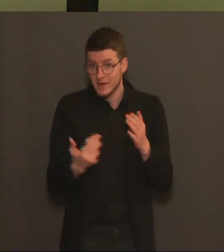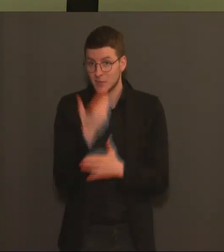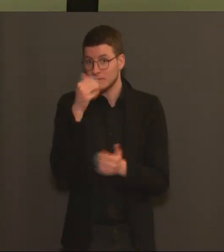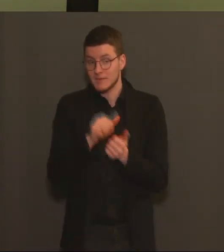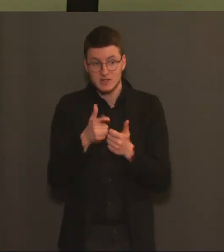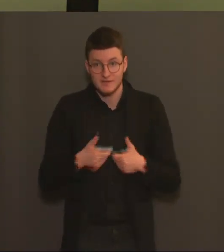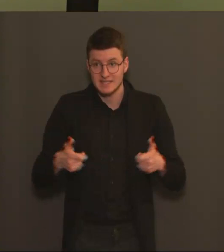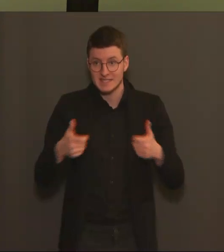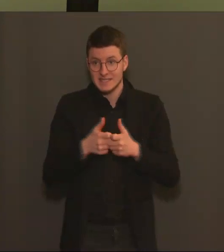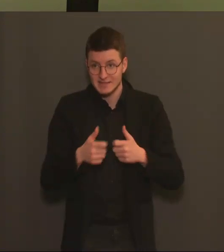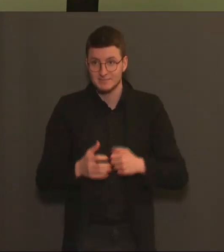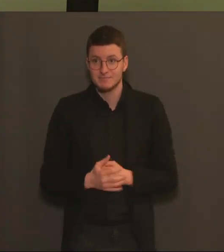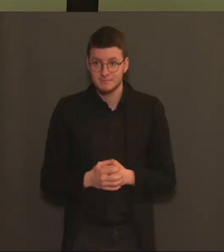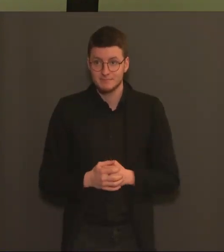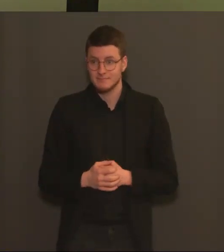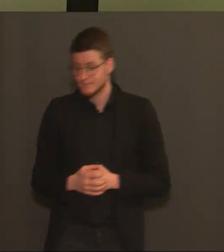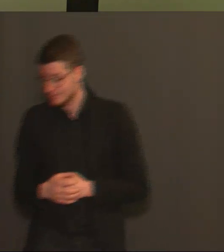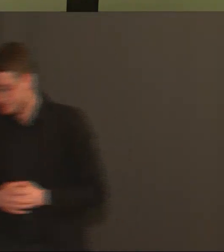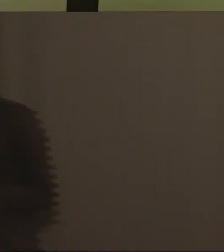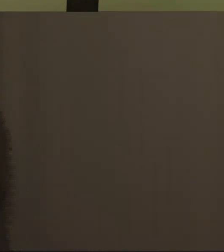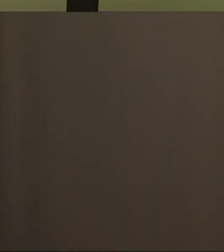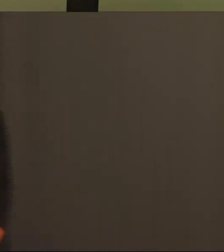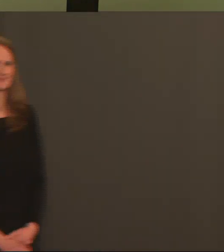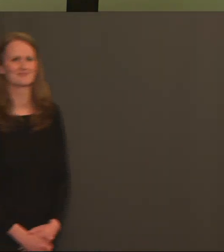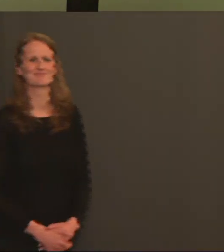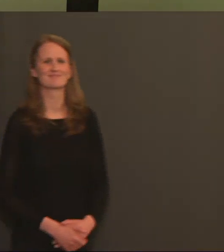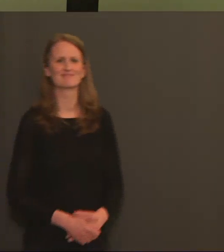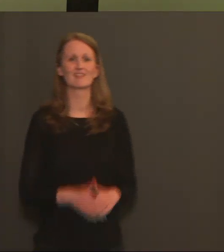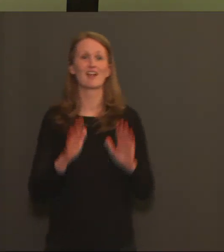persconferentie. Donc voilà qui close ce moment d'information et on se retrouve